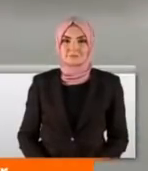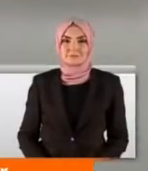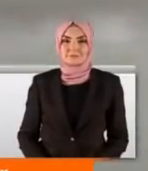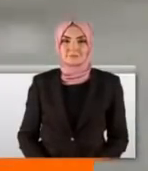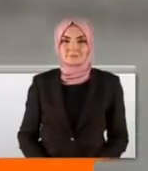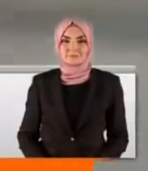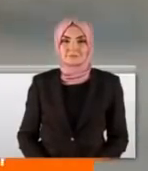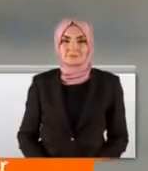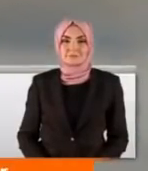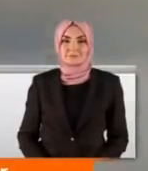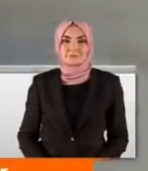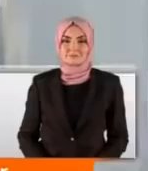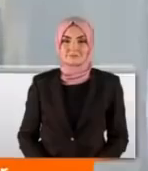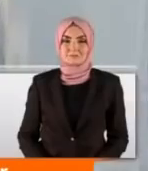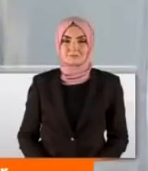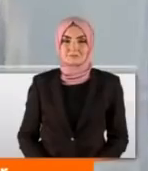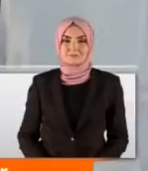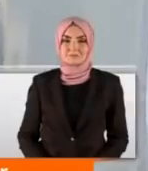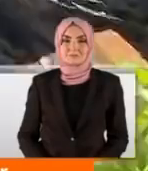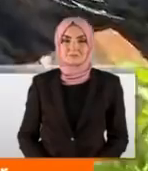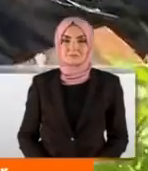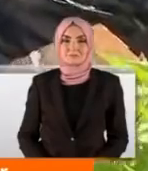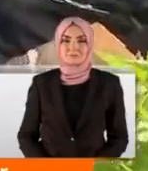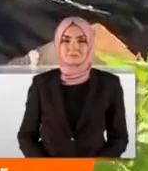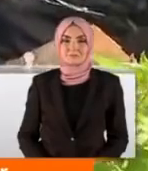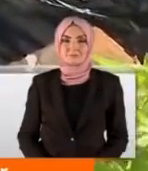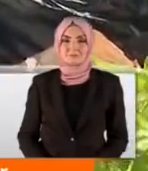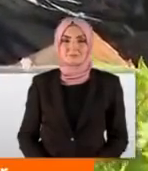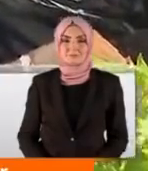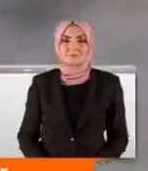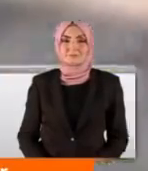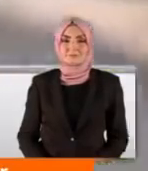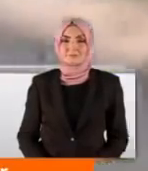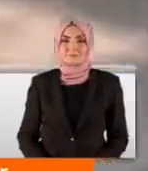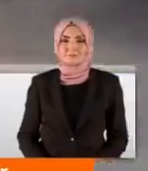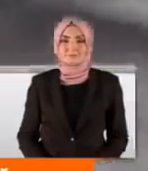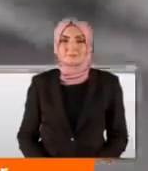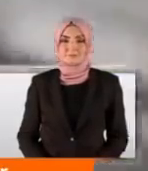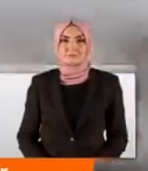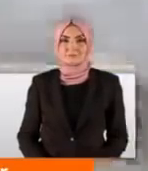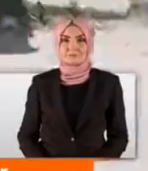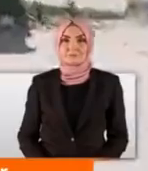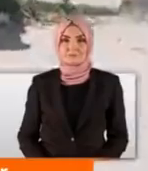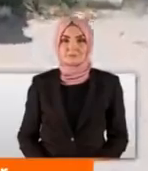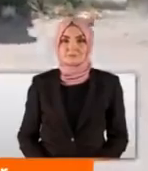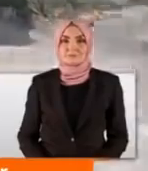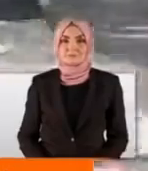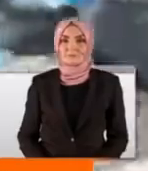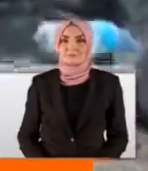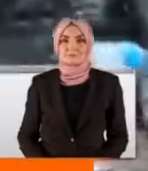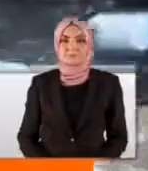Çöp sokak diyebiliriz biz buraya yani. Çöpler alınmıyor. Buradan rahatsızız ciddi anlamda. Çöp dağları gördün mü?